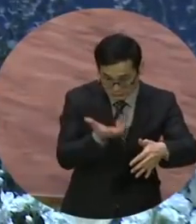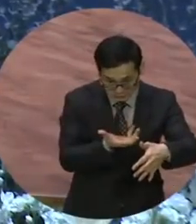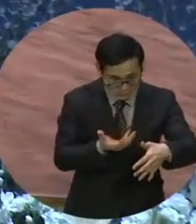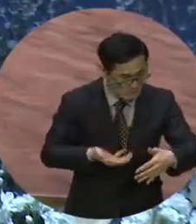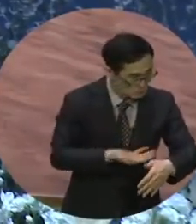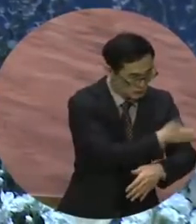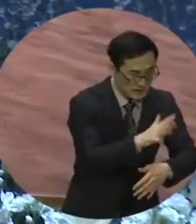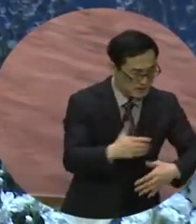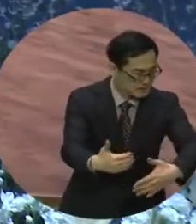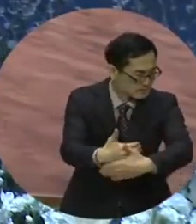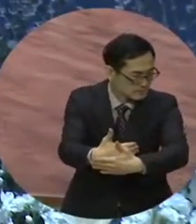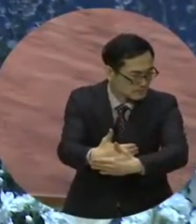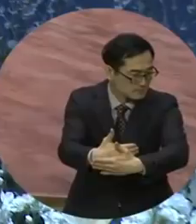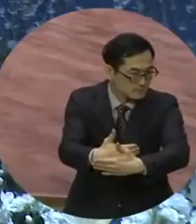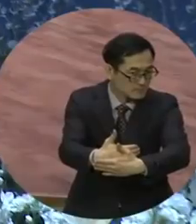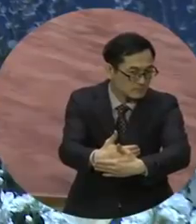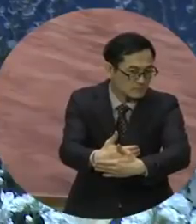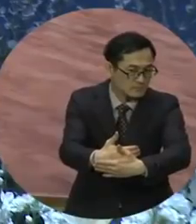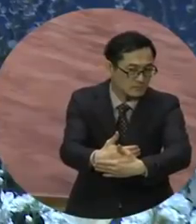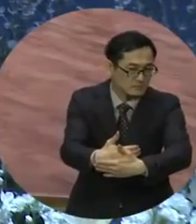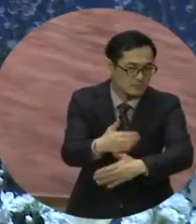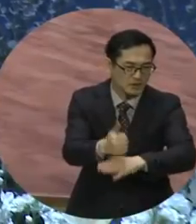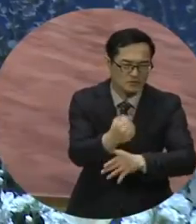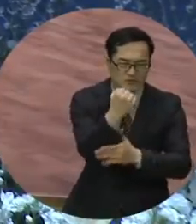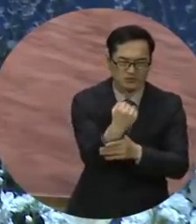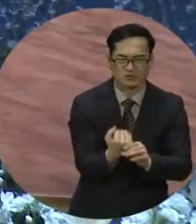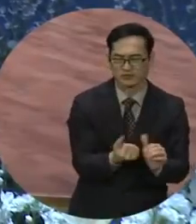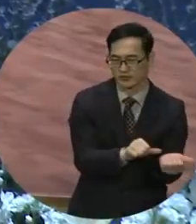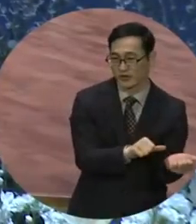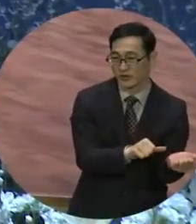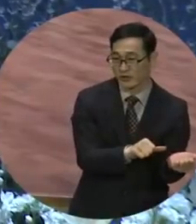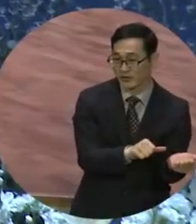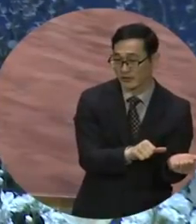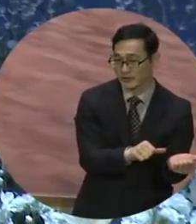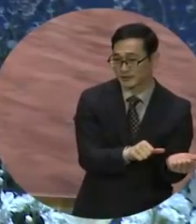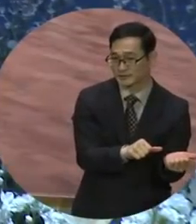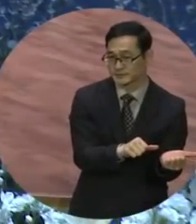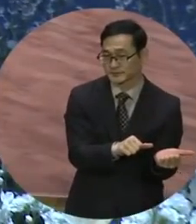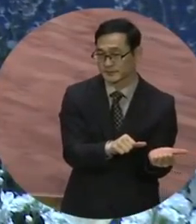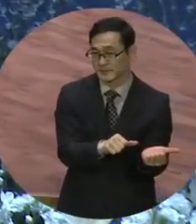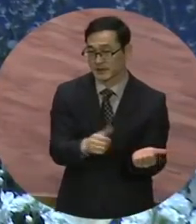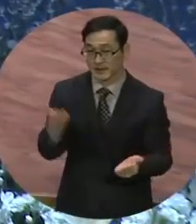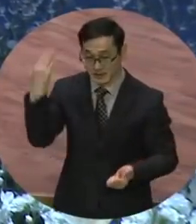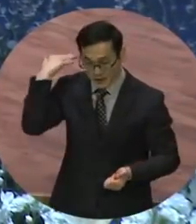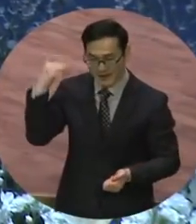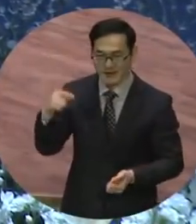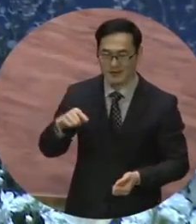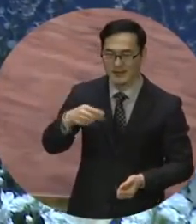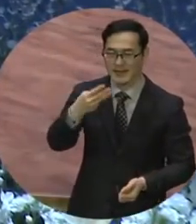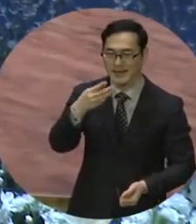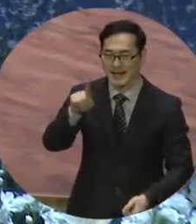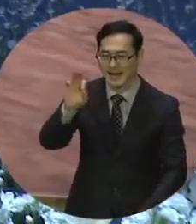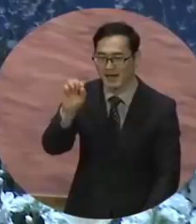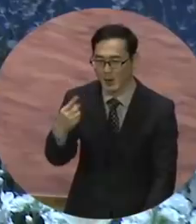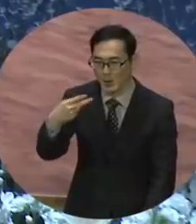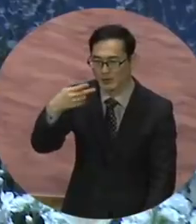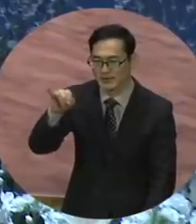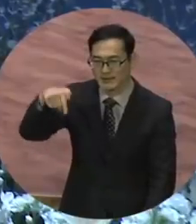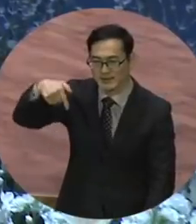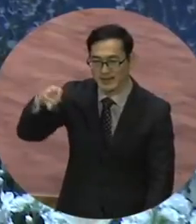22절의 말씀 보면 초대 라오디기아 교회가 나옵니다. 라오디기아 교회를